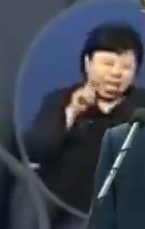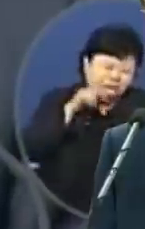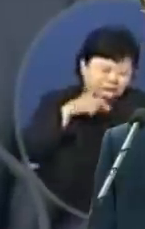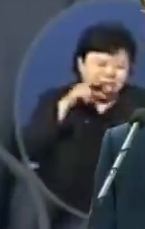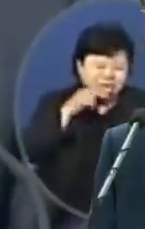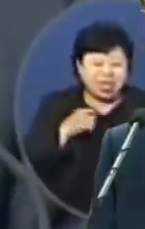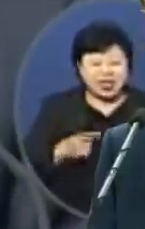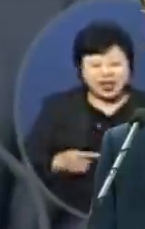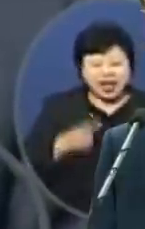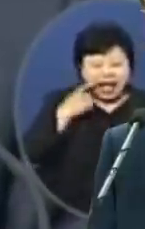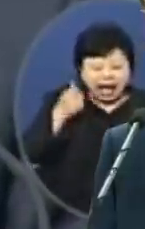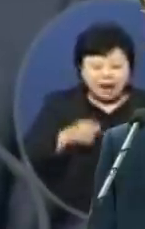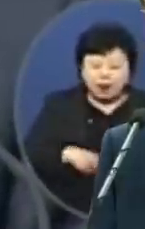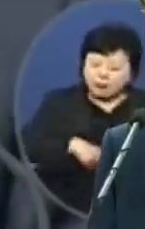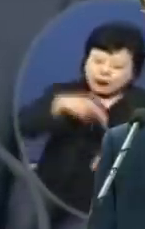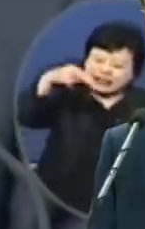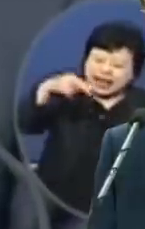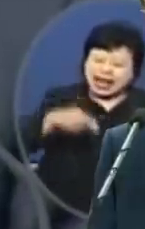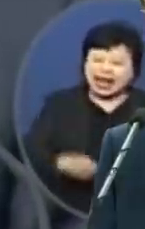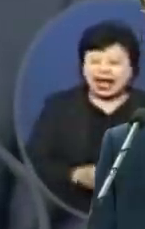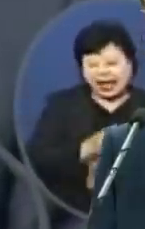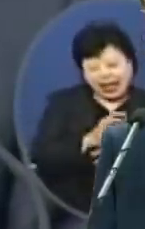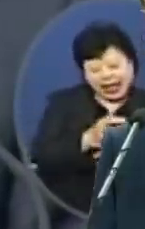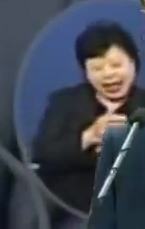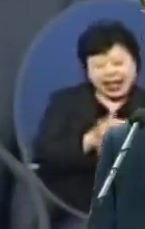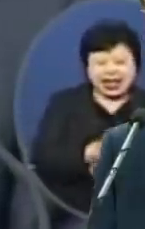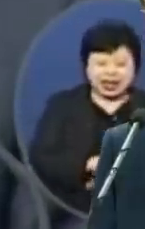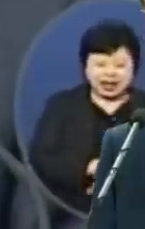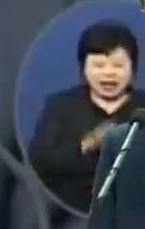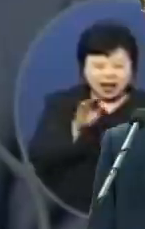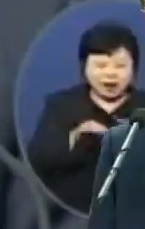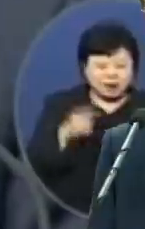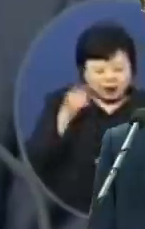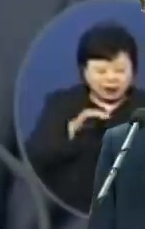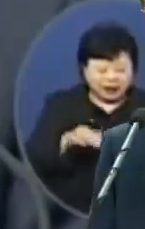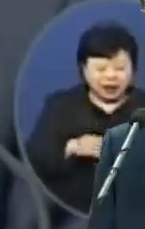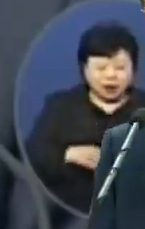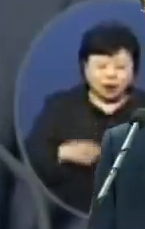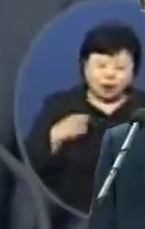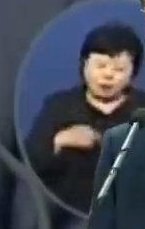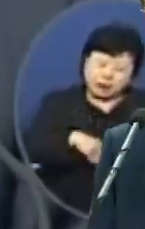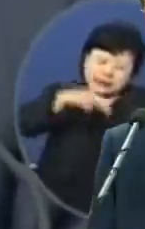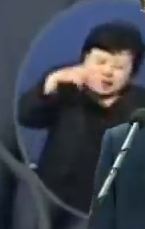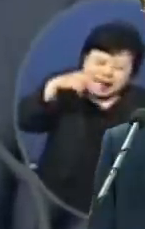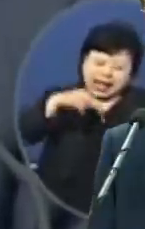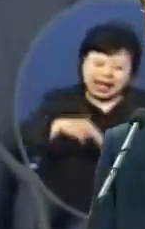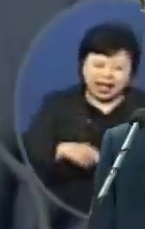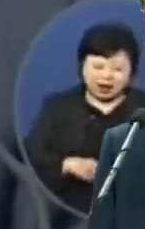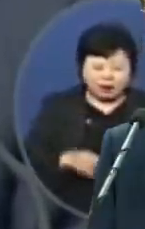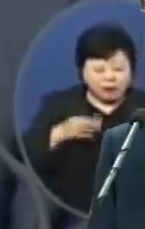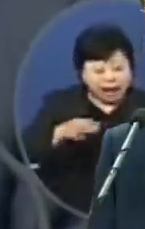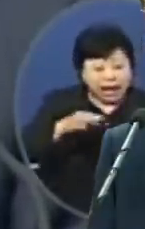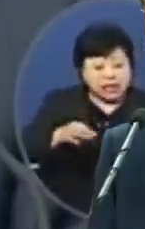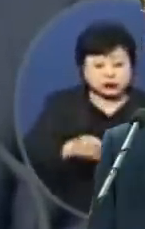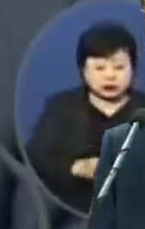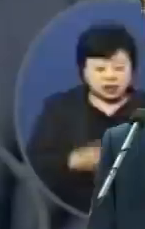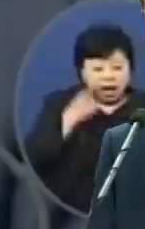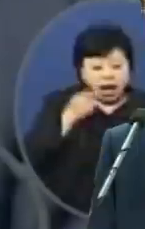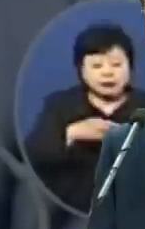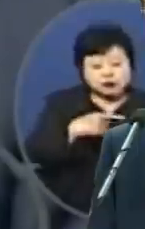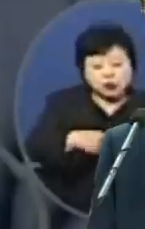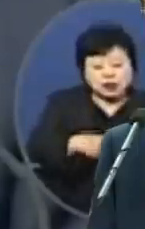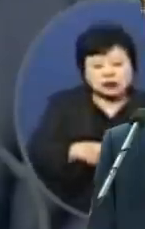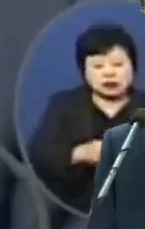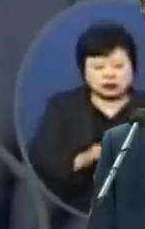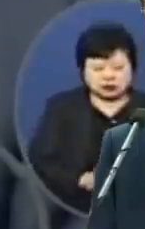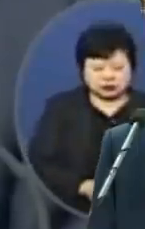빨아벗고 누워 잔다 구경하러 오느라 아주 머리끝부터 발까지 빨아벗었다 구경하러 오느라 고함을 쳤습니다. 요